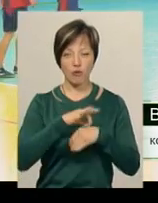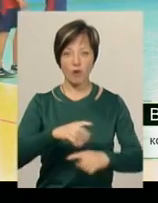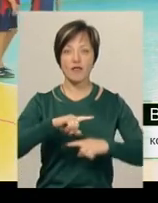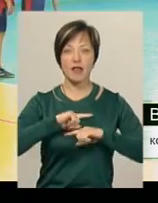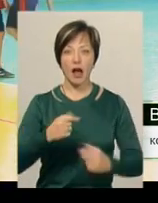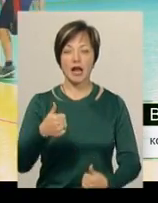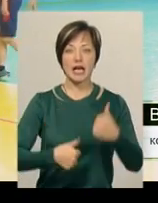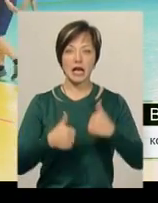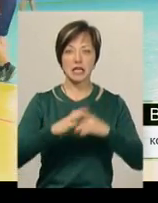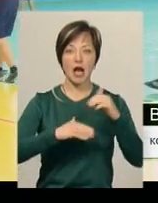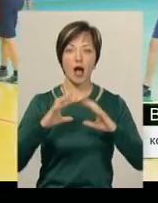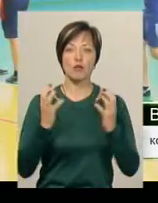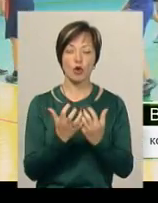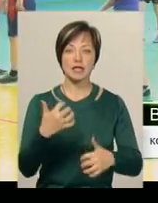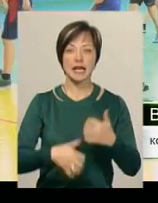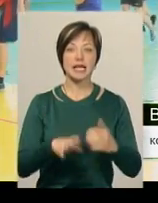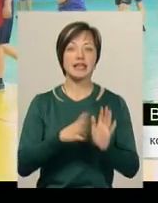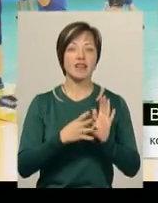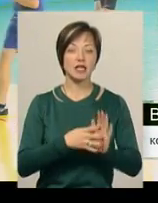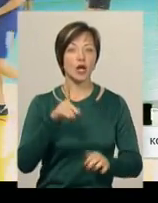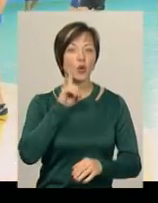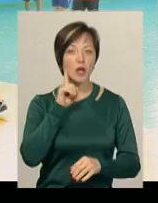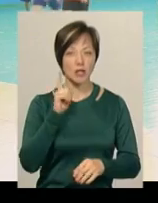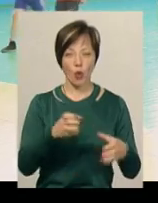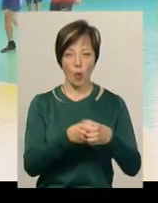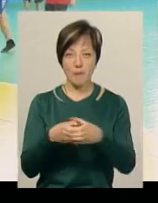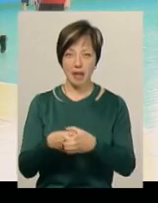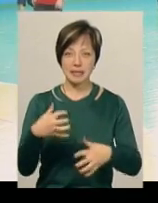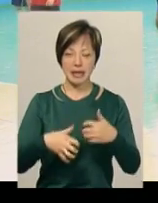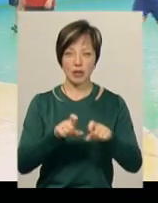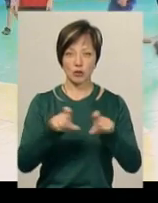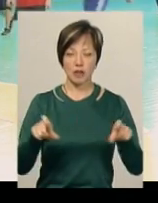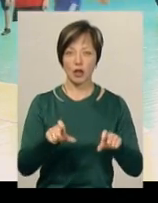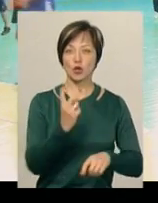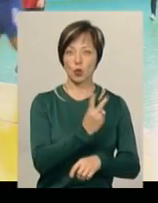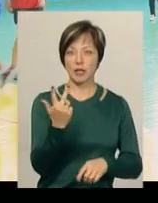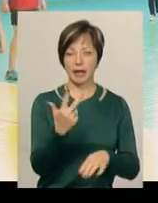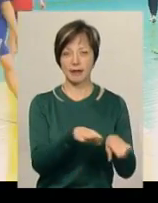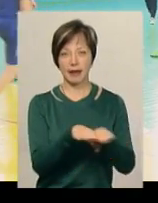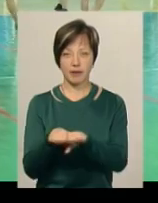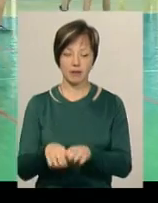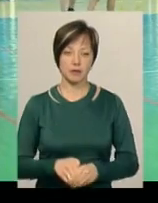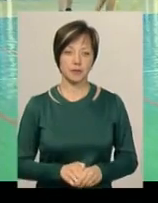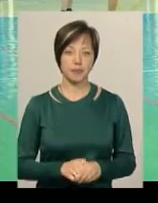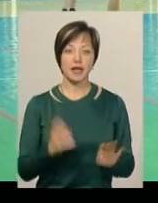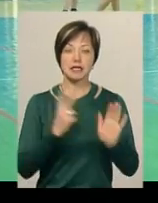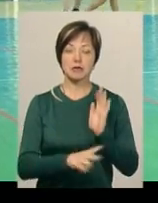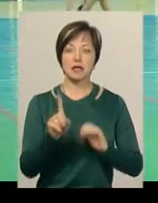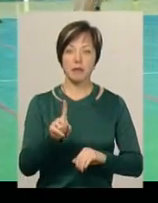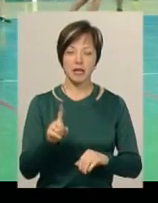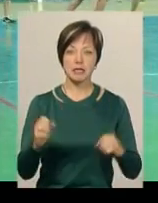фінальні ігри з гандболу серед 9 юнацьких команд середніх навчальних закладів 2-3 рівнів акредитації.